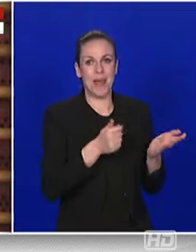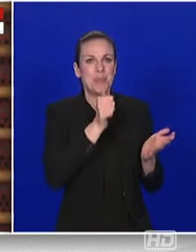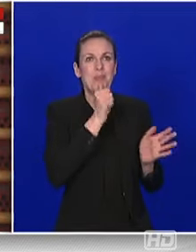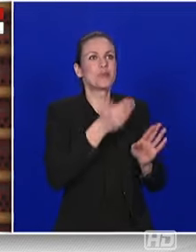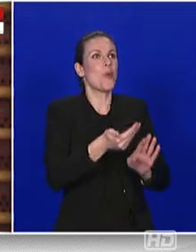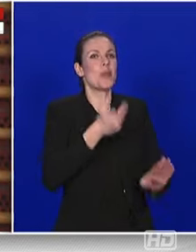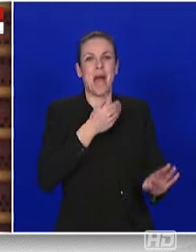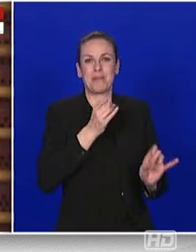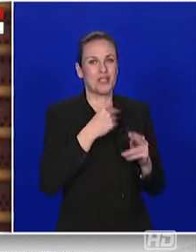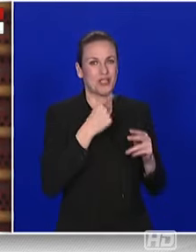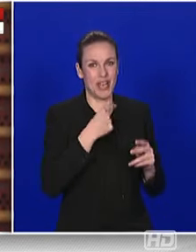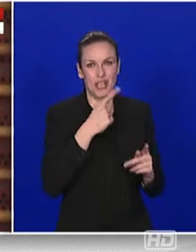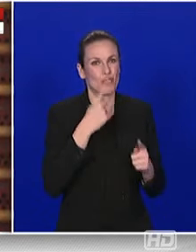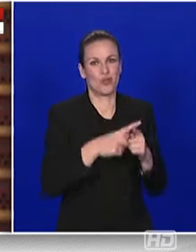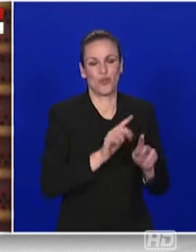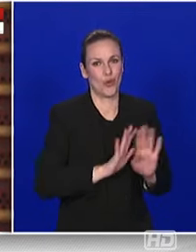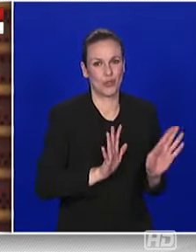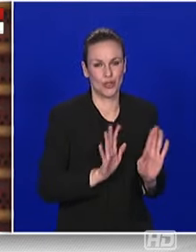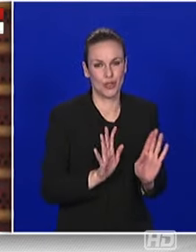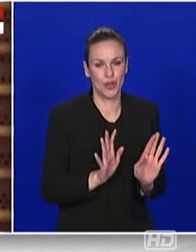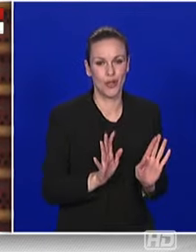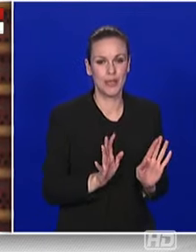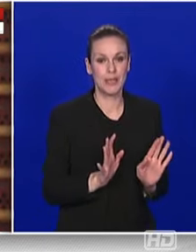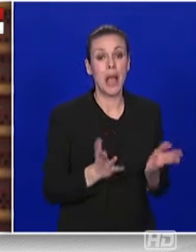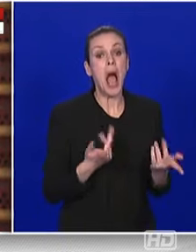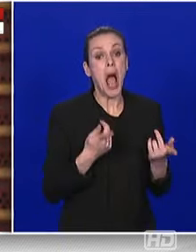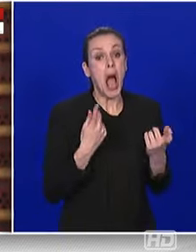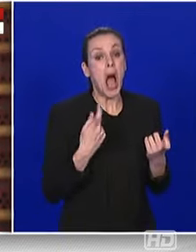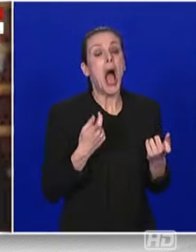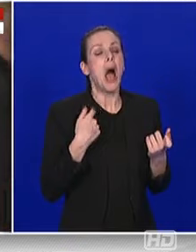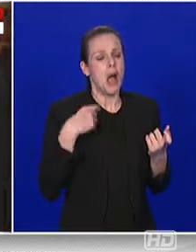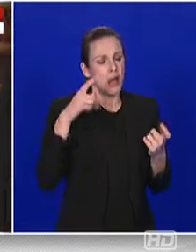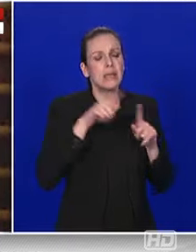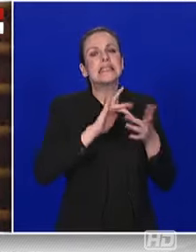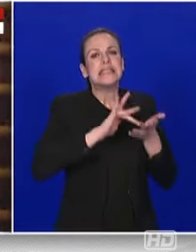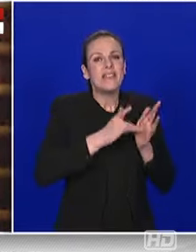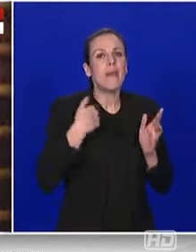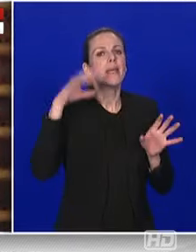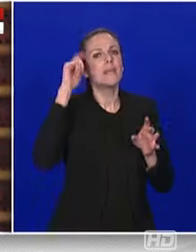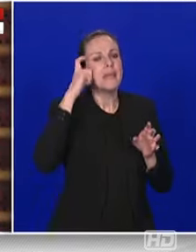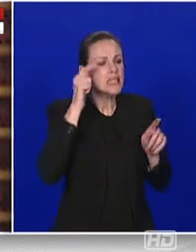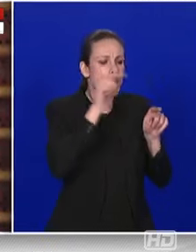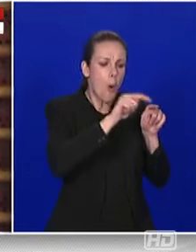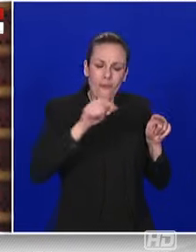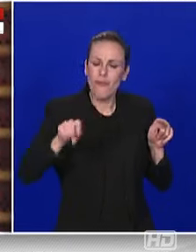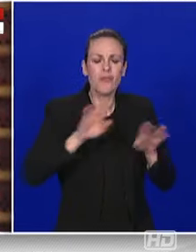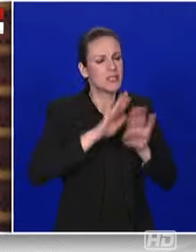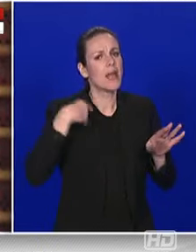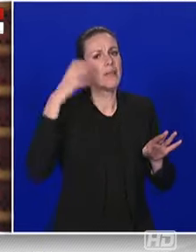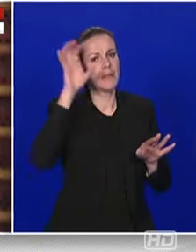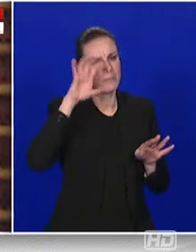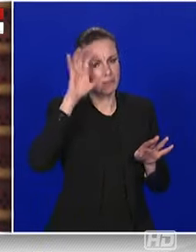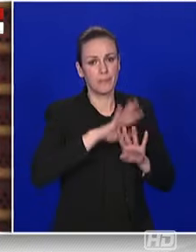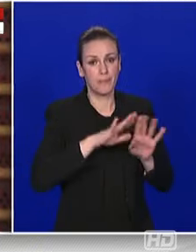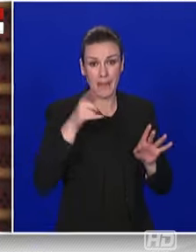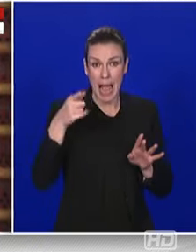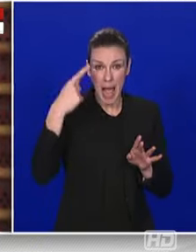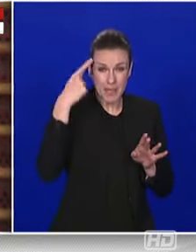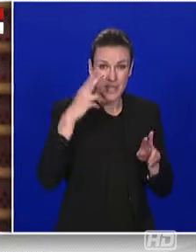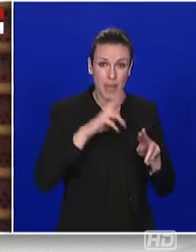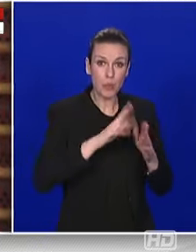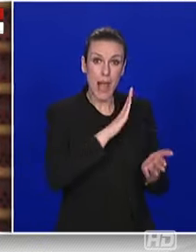sada ništa konkretnije reći, ali razmatraju se sve opcije naravno. Mislite da će